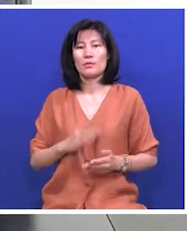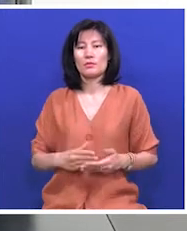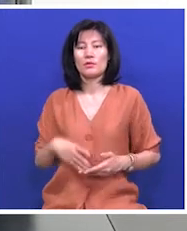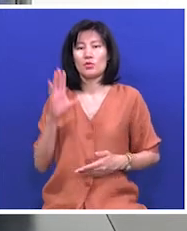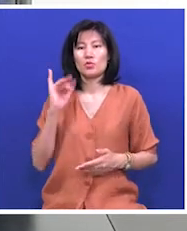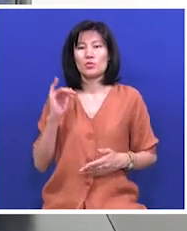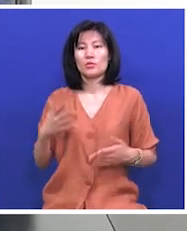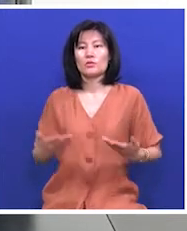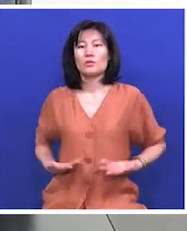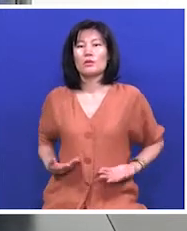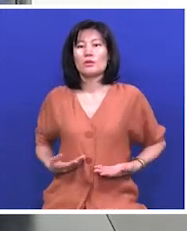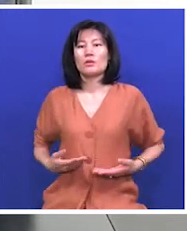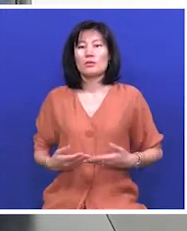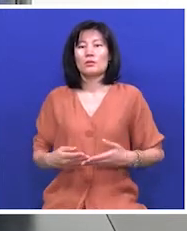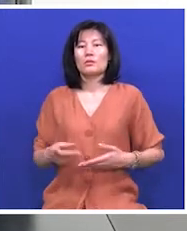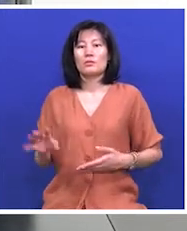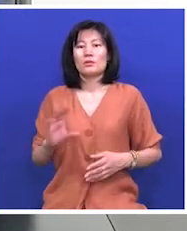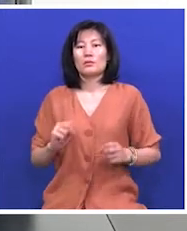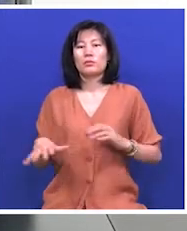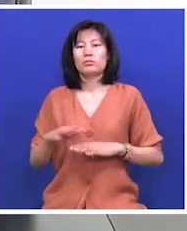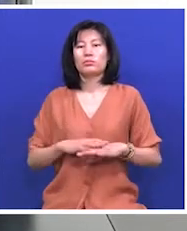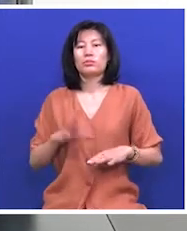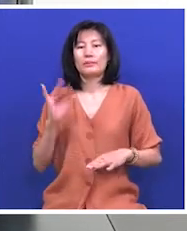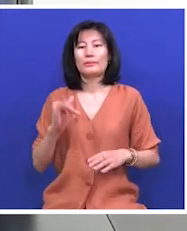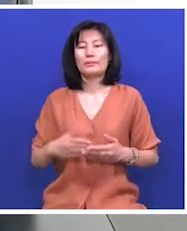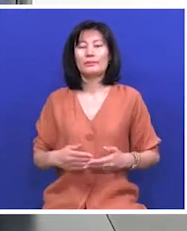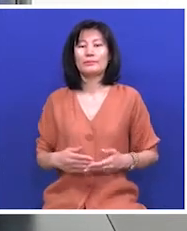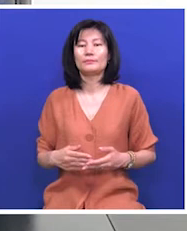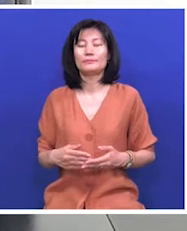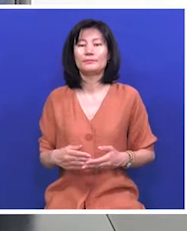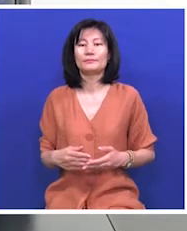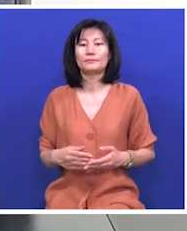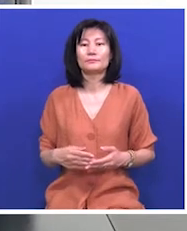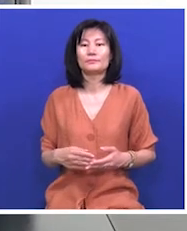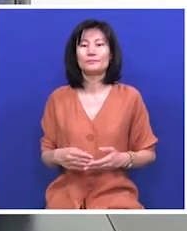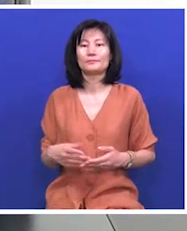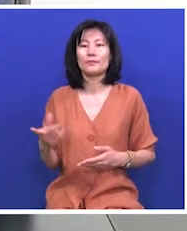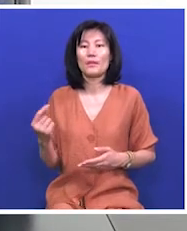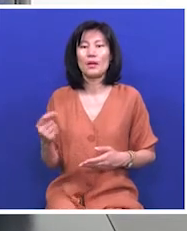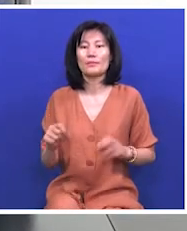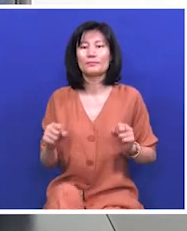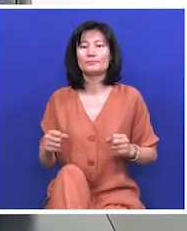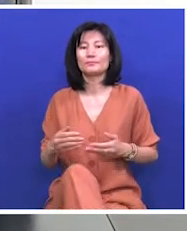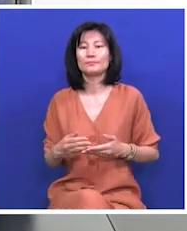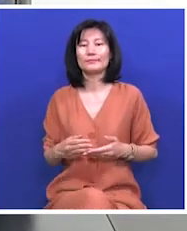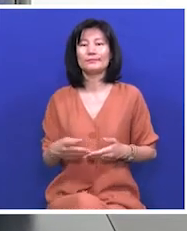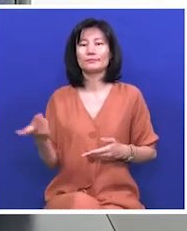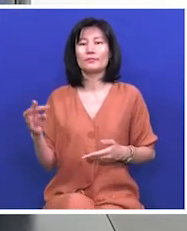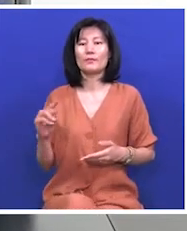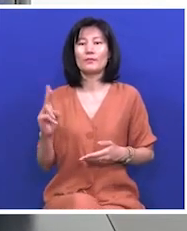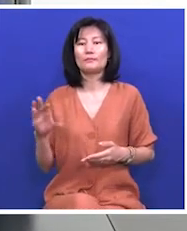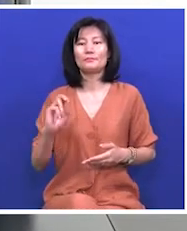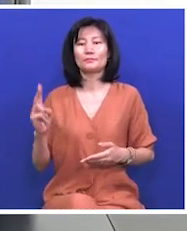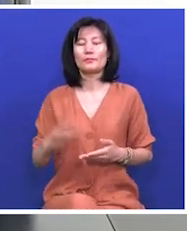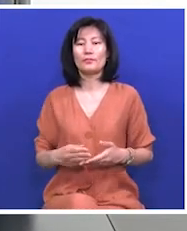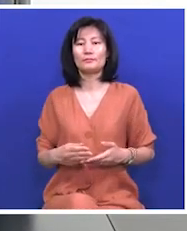отыр судың жағдайына байланысты. Жалпы алғанда бізде дефицит бар. Ол дефицита